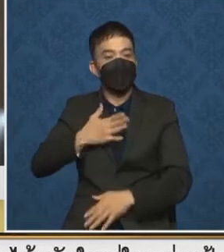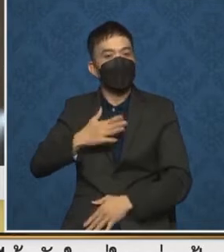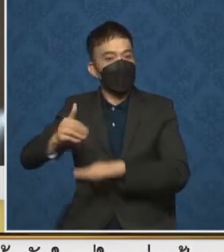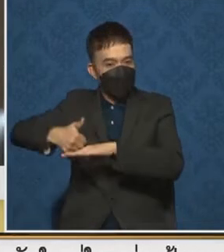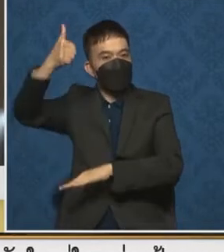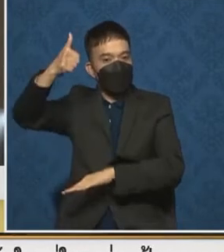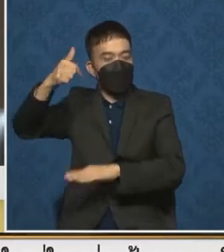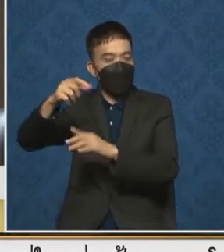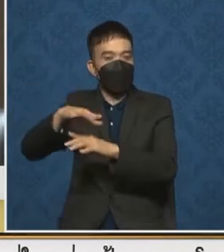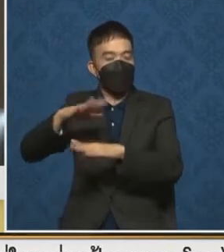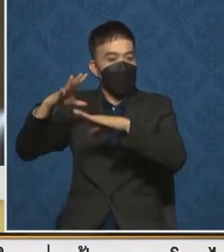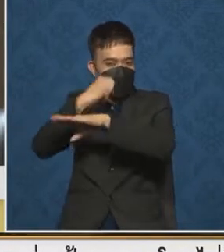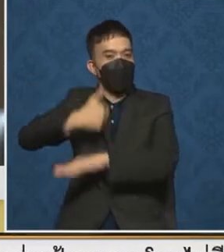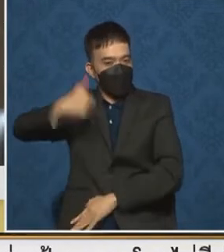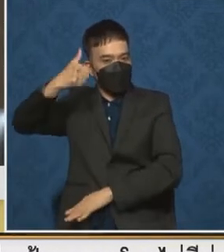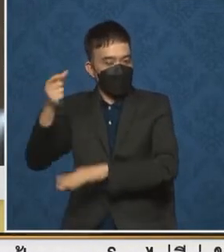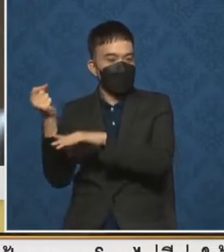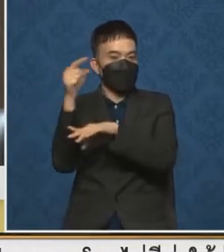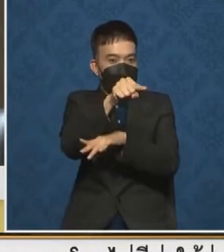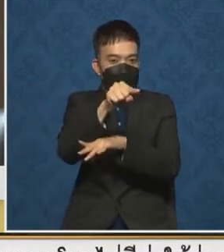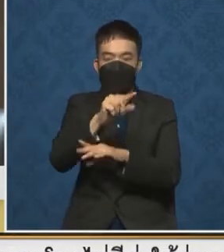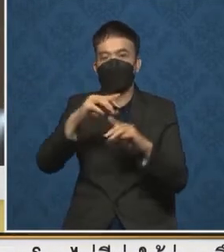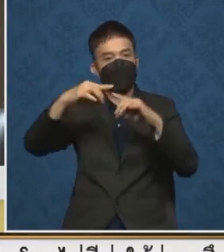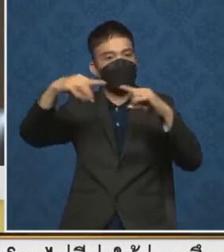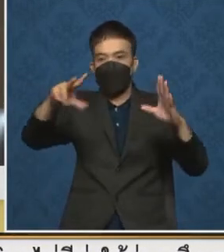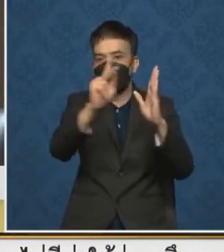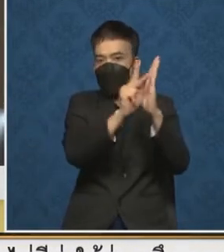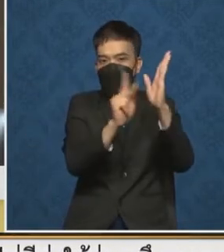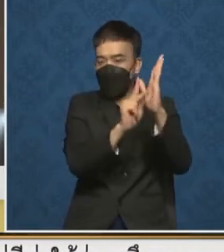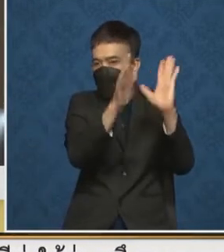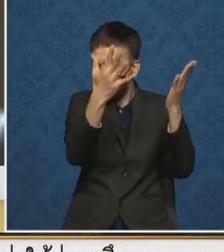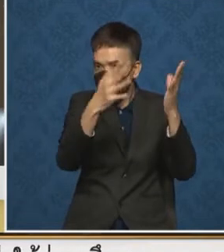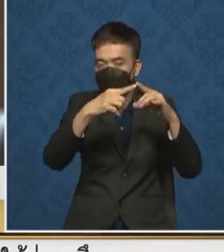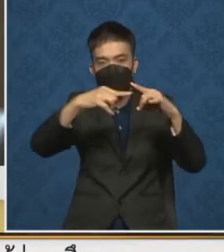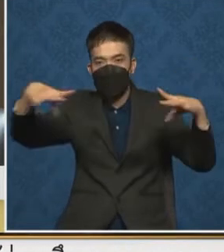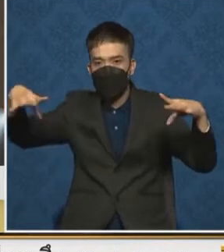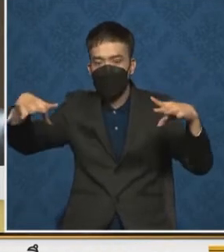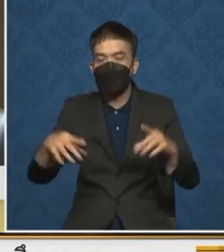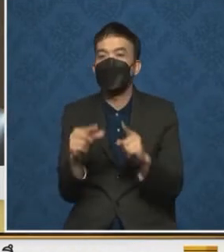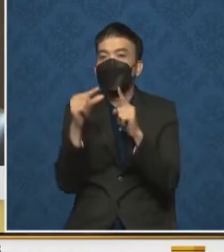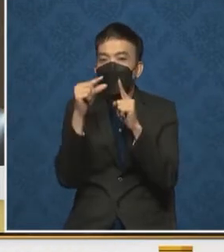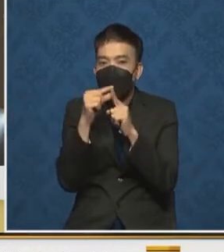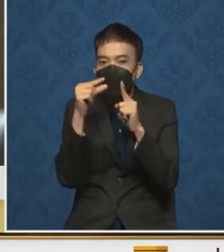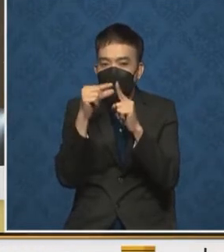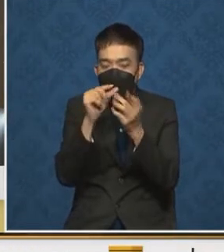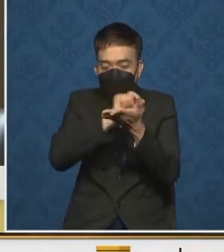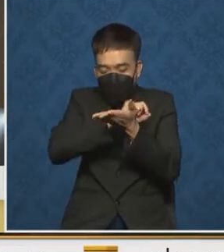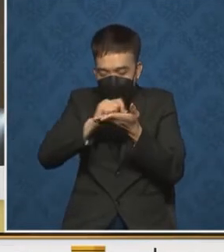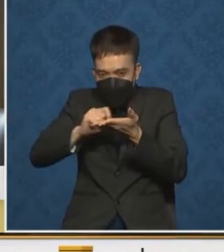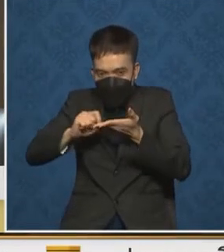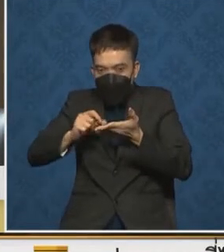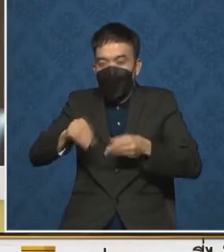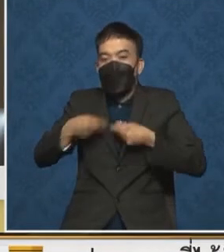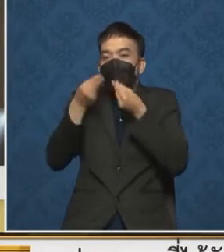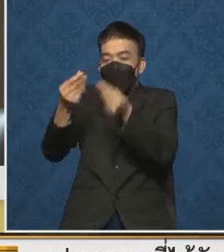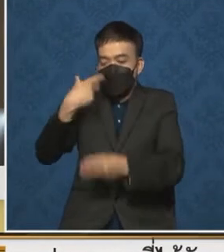รที่จะเขียนให้สารลัธรรม